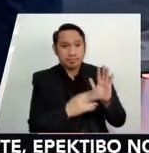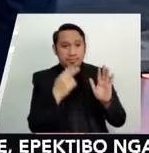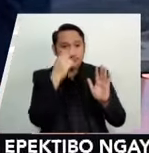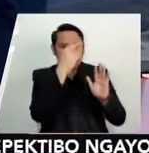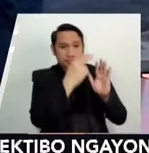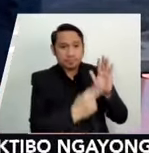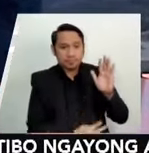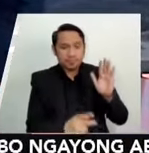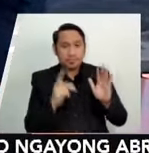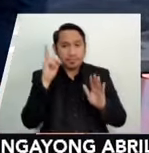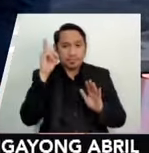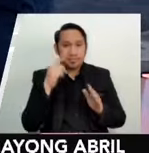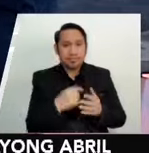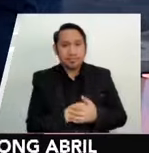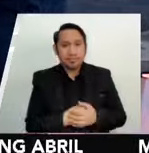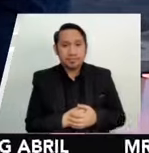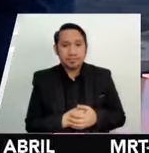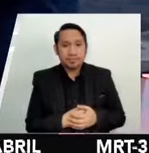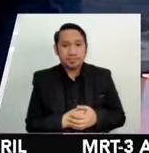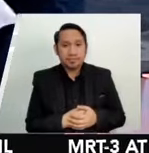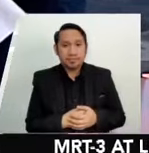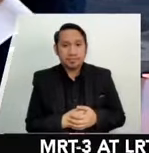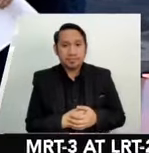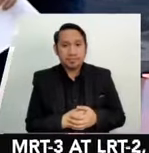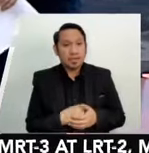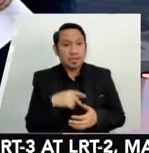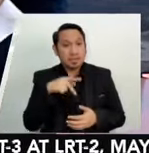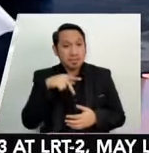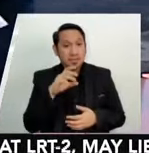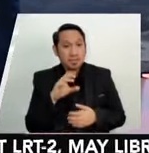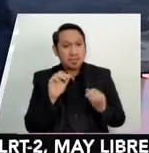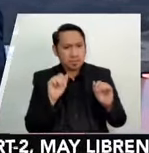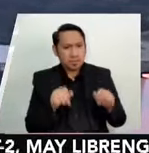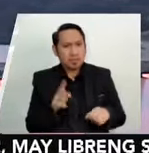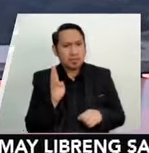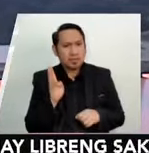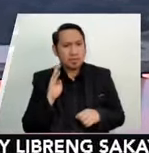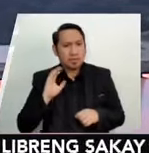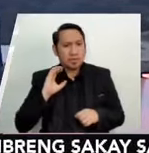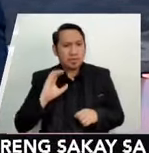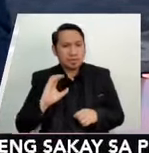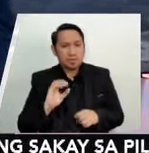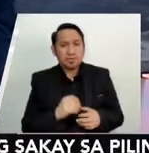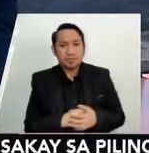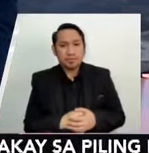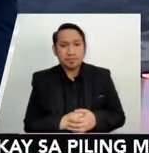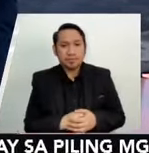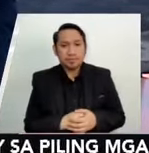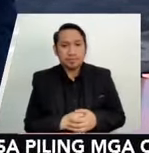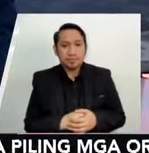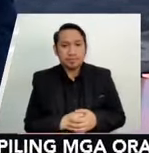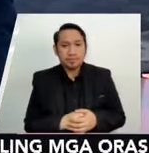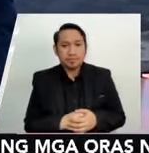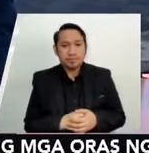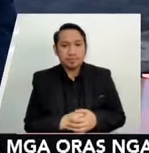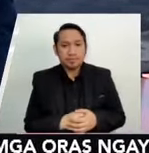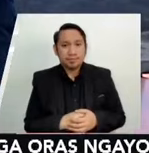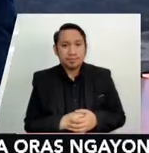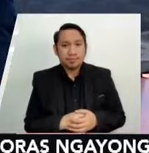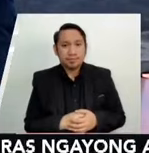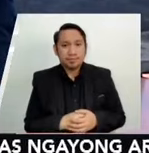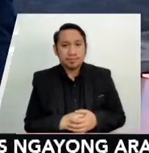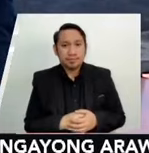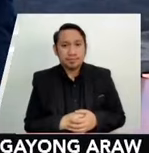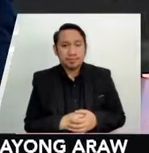City. Habang sa Pasay City naman po ay pwedeng umabot ng 40 degrees Celsius ang heat index o damang init ngayong araw. Samantala, mga